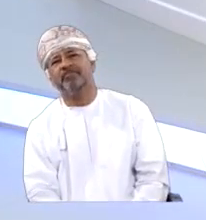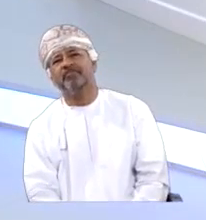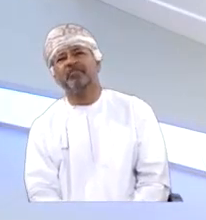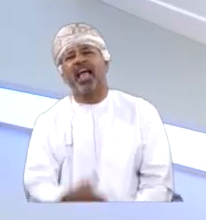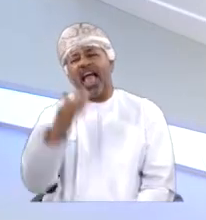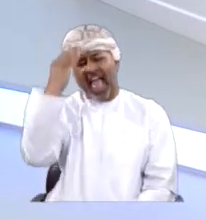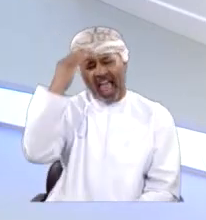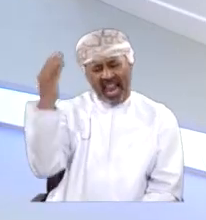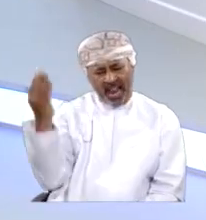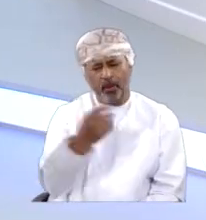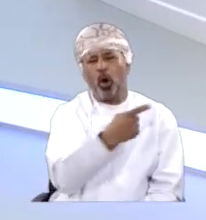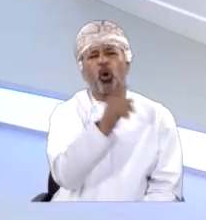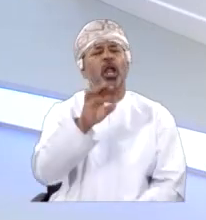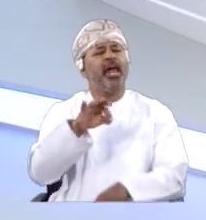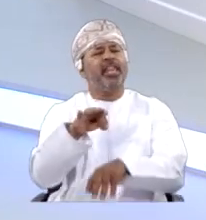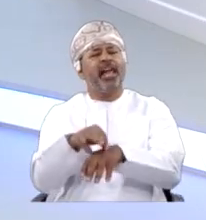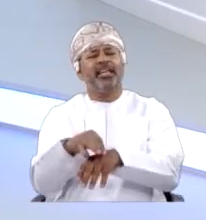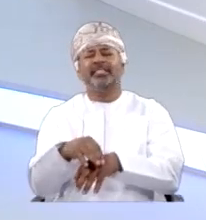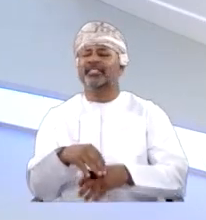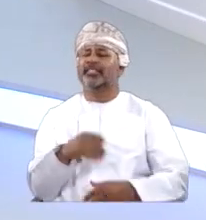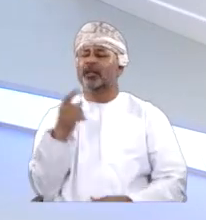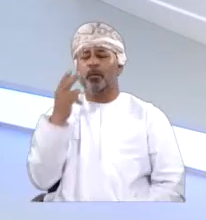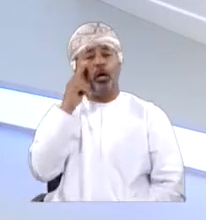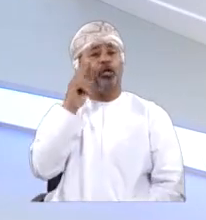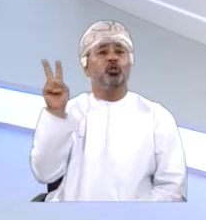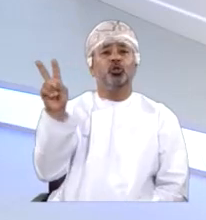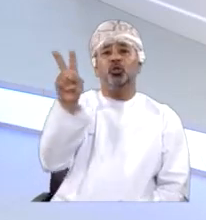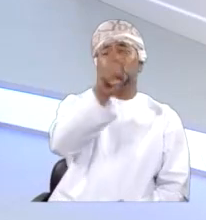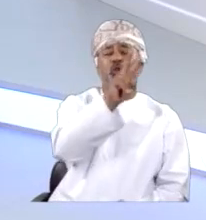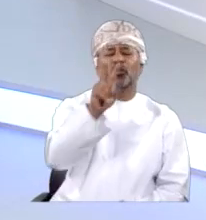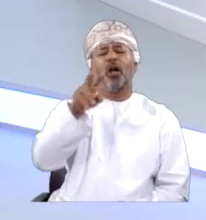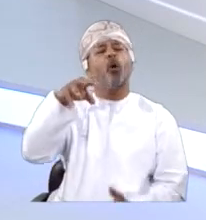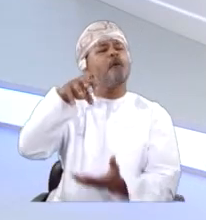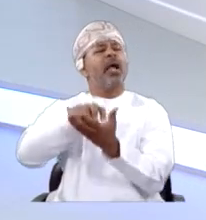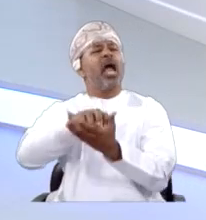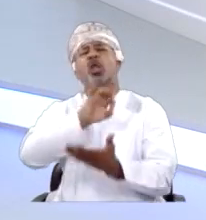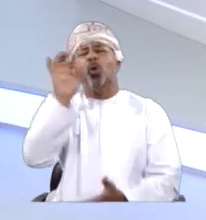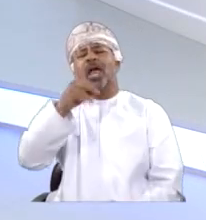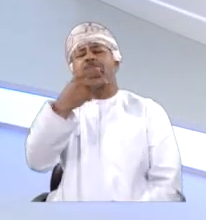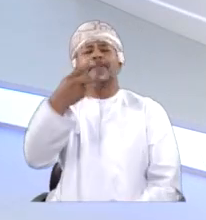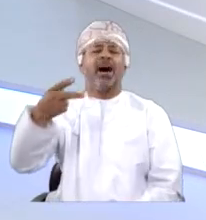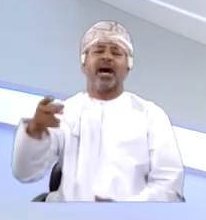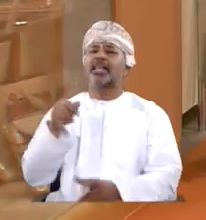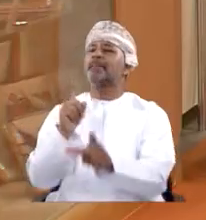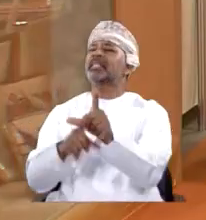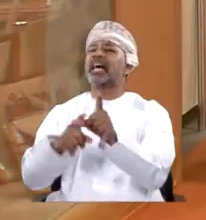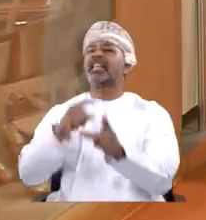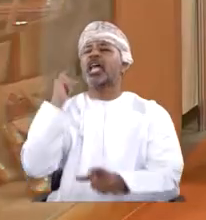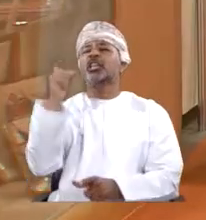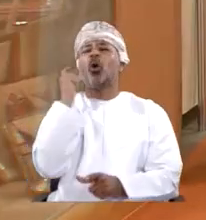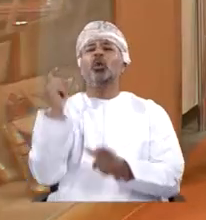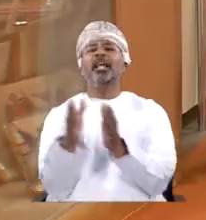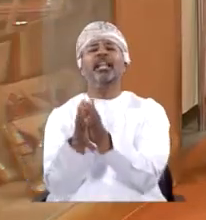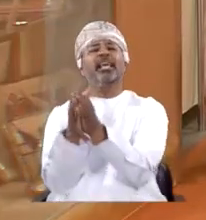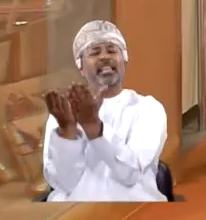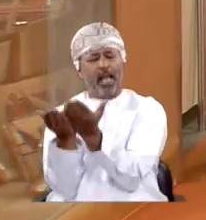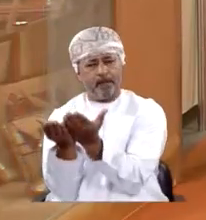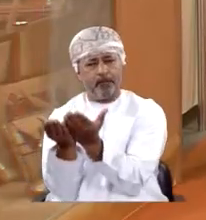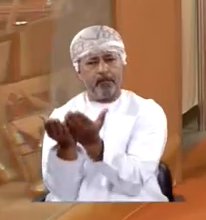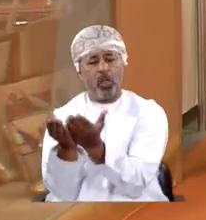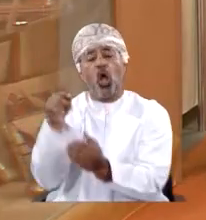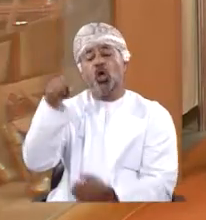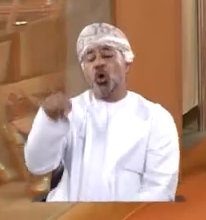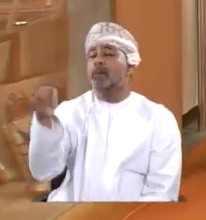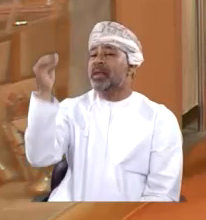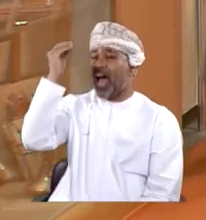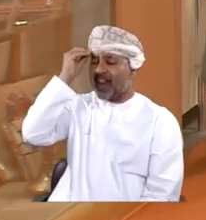أهلا بك فاطمة وبالمشاهدين الأحبة، كما تشاهدون نحن هنا في أروقة معرض مسقط الدولي للكتاب، وسنتعرف اليوم